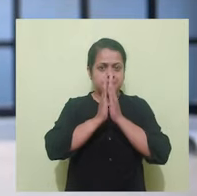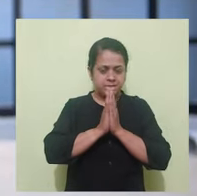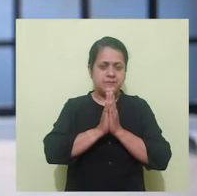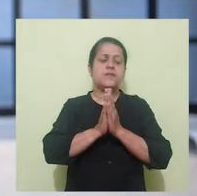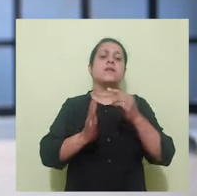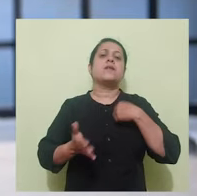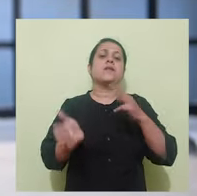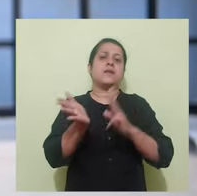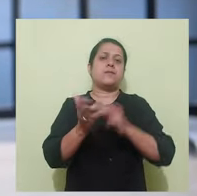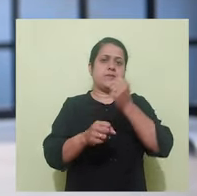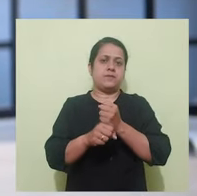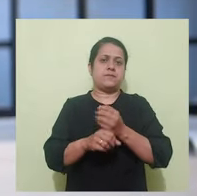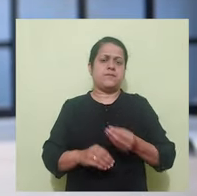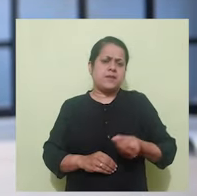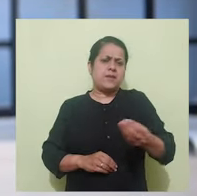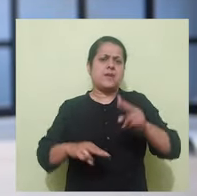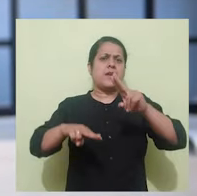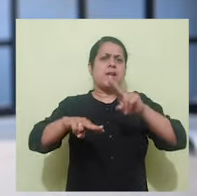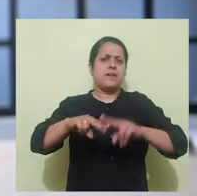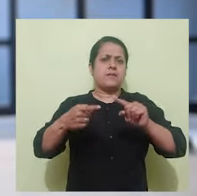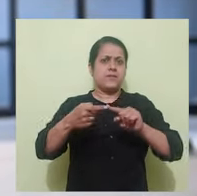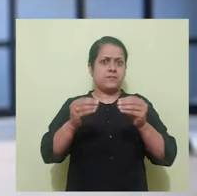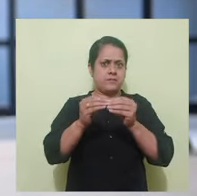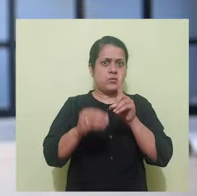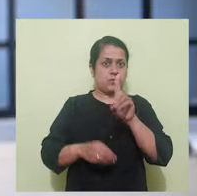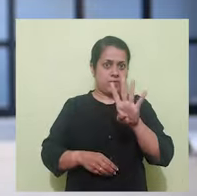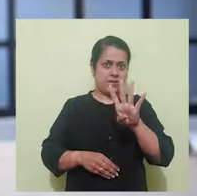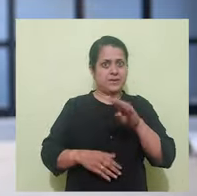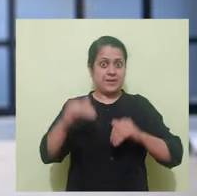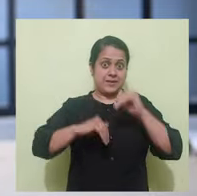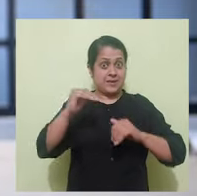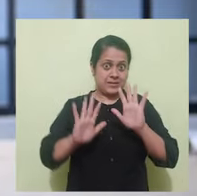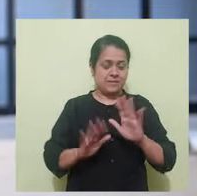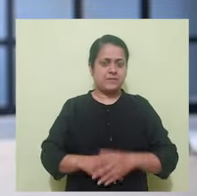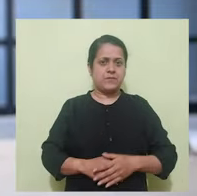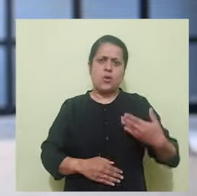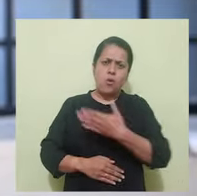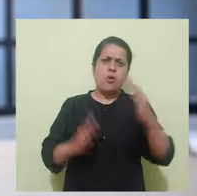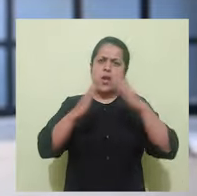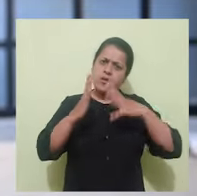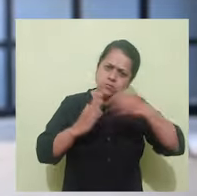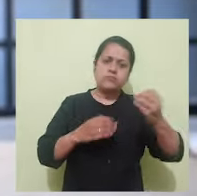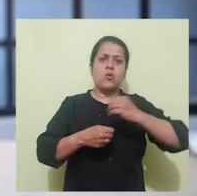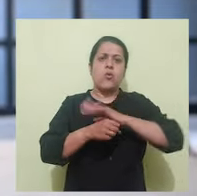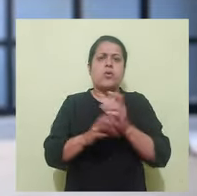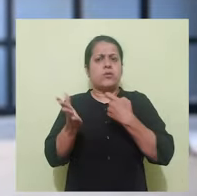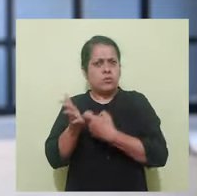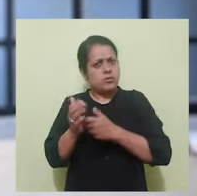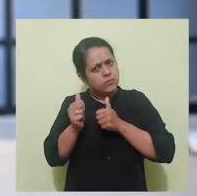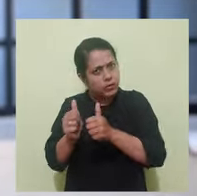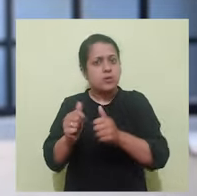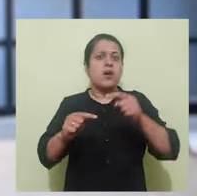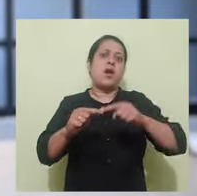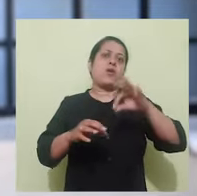नमस्कार, हाँ मुकेश गाठवार. येता ती 14 फेब्रुवारी इलेक्शनाचो दीस. सगळ्यांनी मुद्दम भायर सरून कोविडाचे नेम पाळून